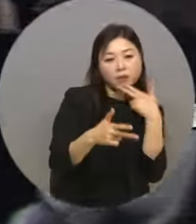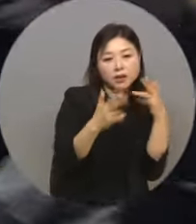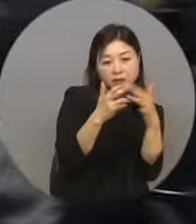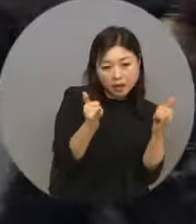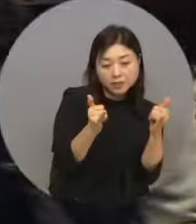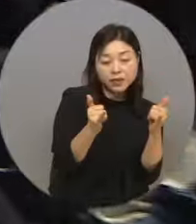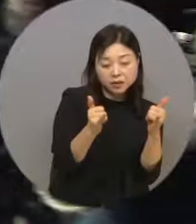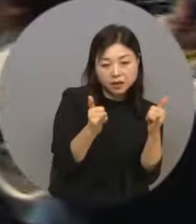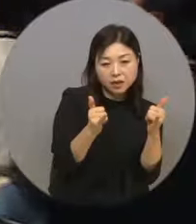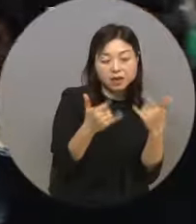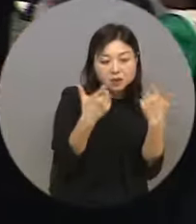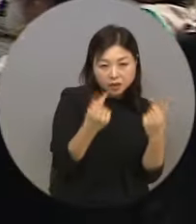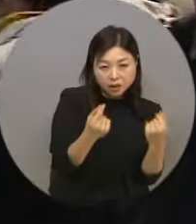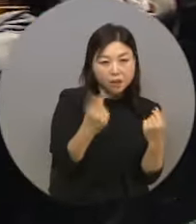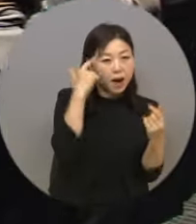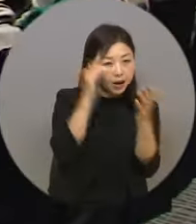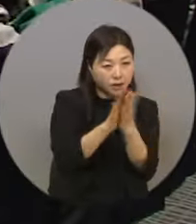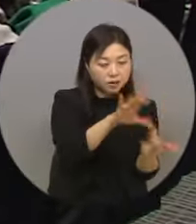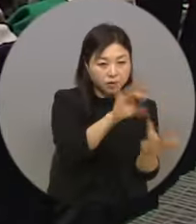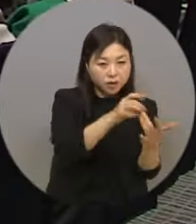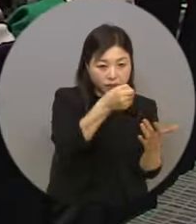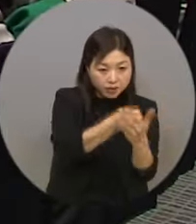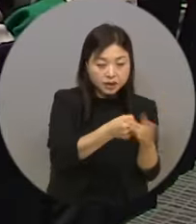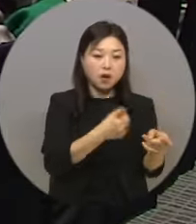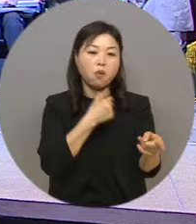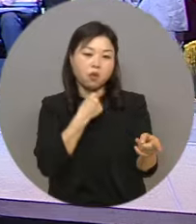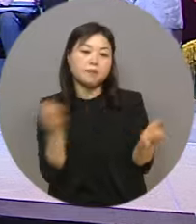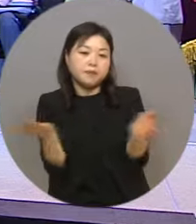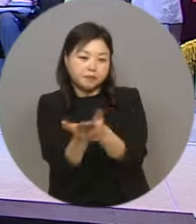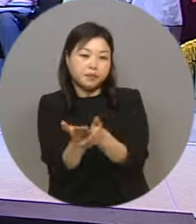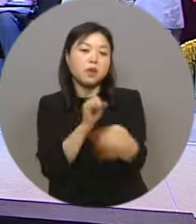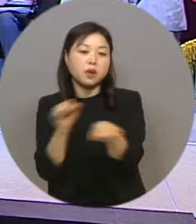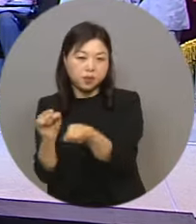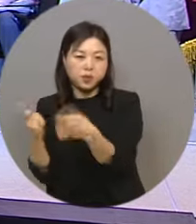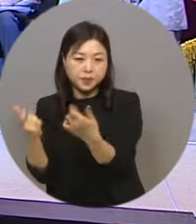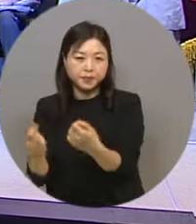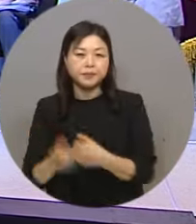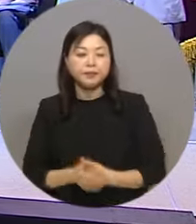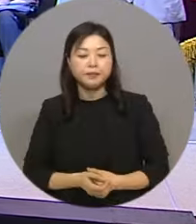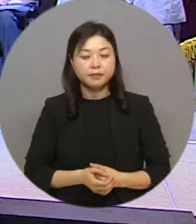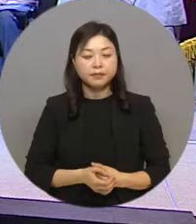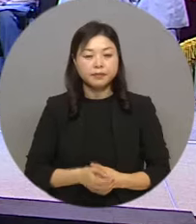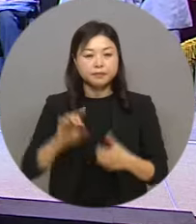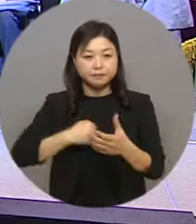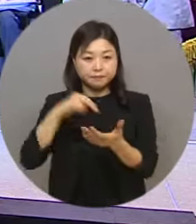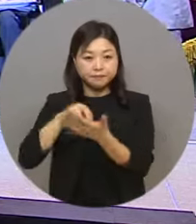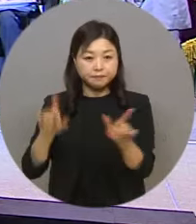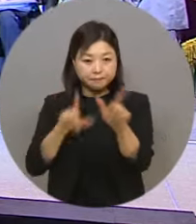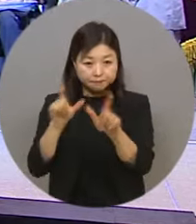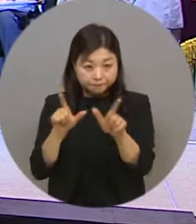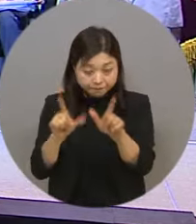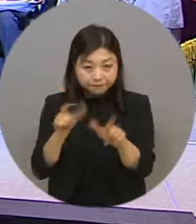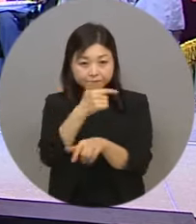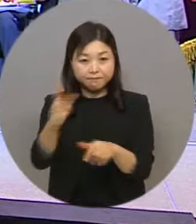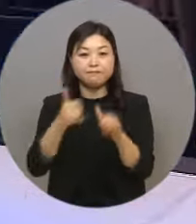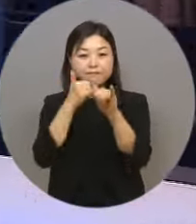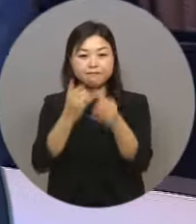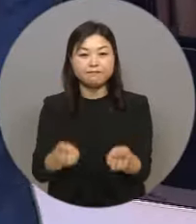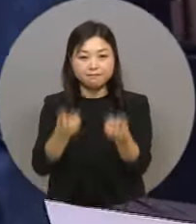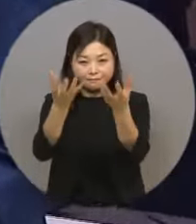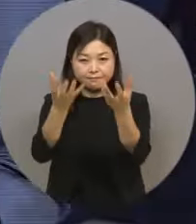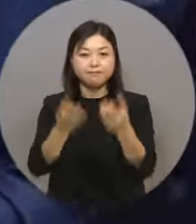선택하고 결정하겠다는 움직임입니다 이날 행사에서는 자립생활 대상 시상식이 함께